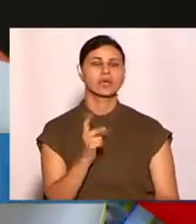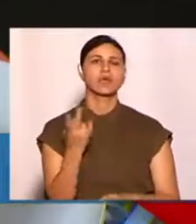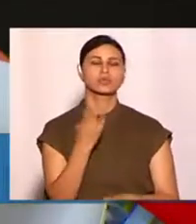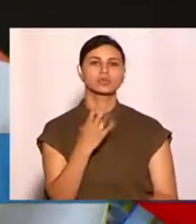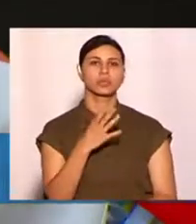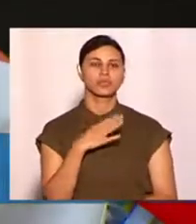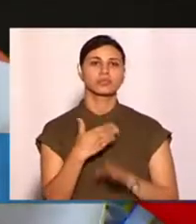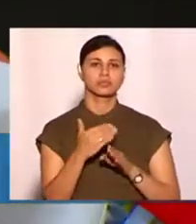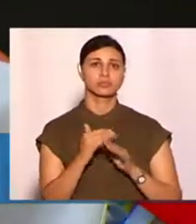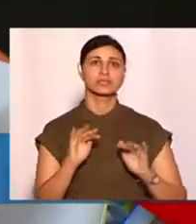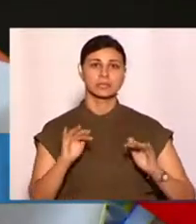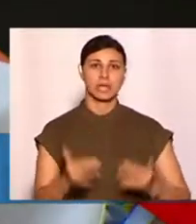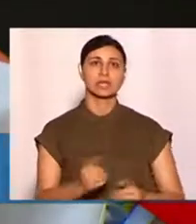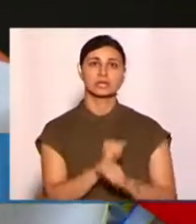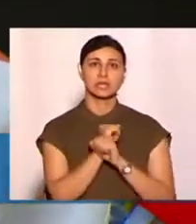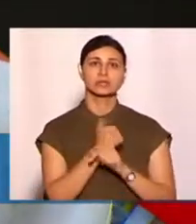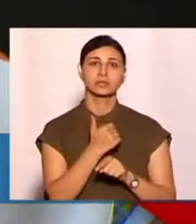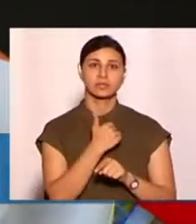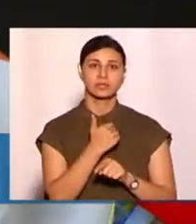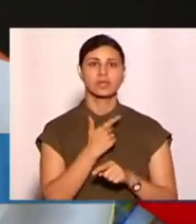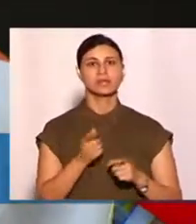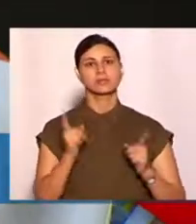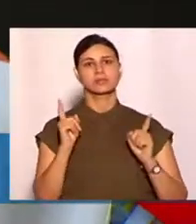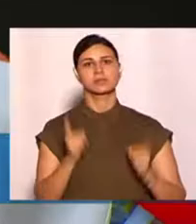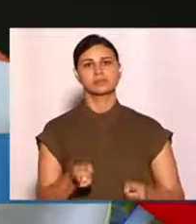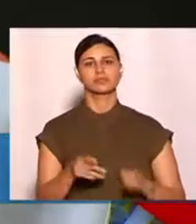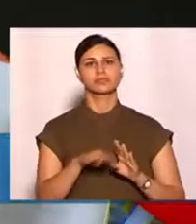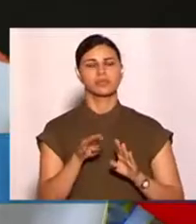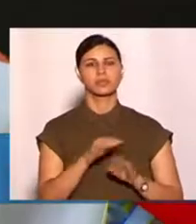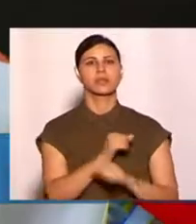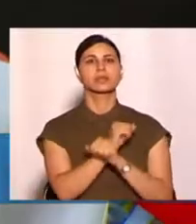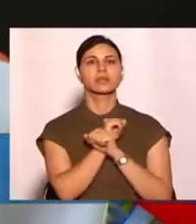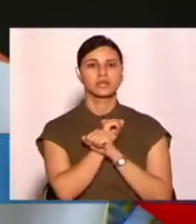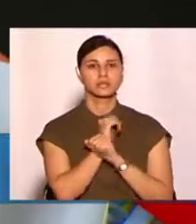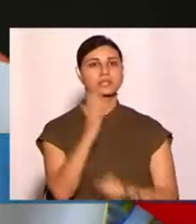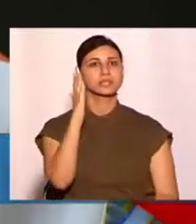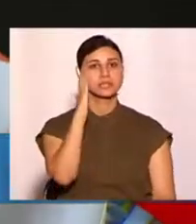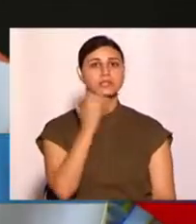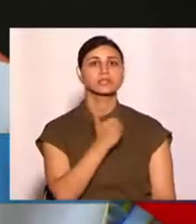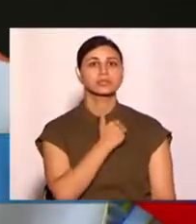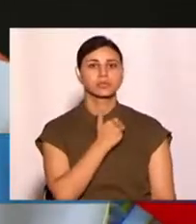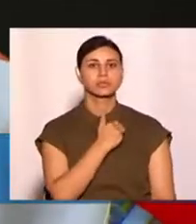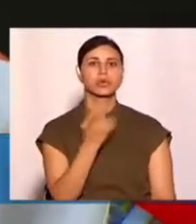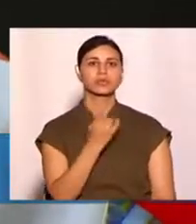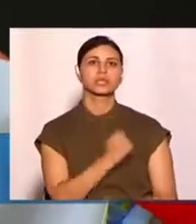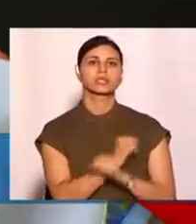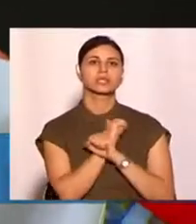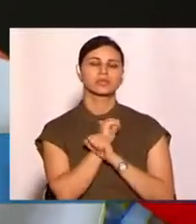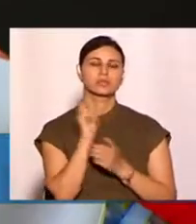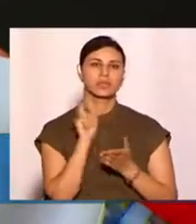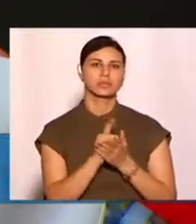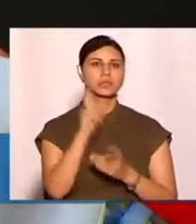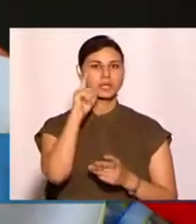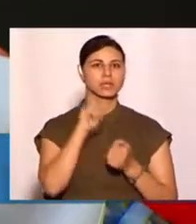ნაწილებად. დაიღალეთ, გინდათ დასვენება, წადით წამოწექით დაისვენეთ. ძილი გეძინებათ, დაწექით დაისვენეთ.